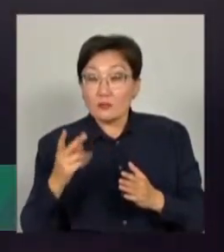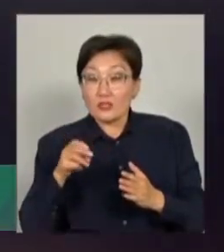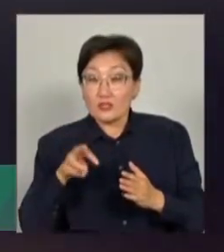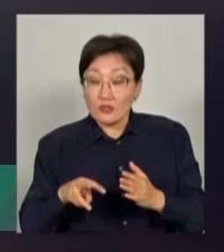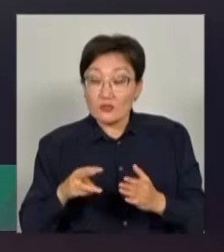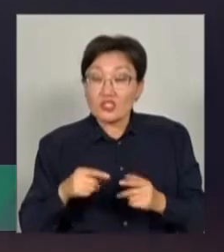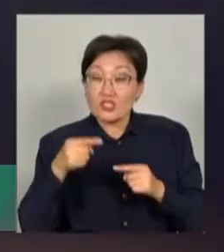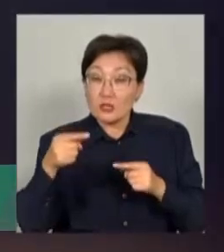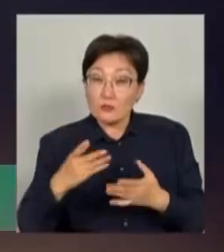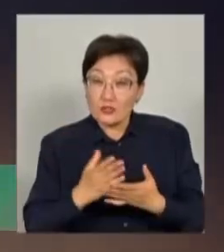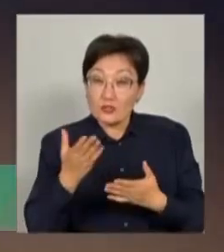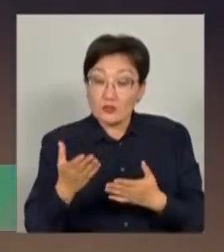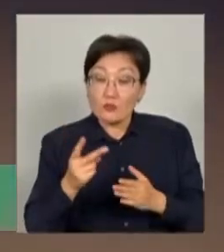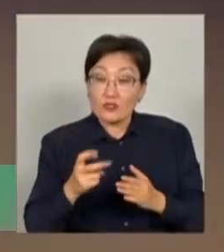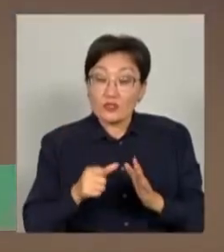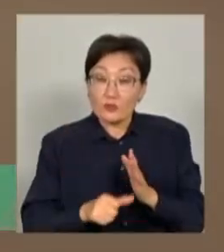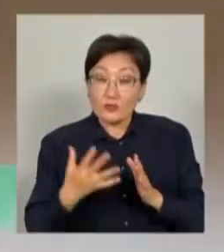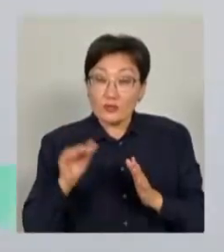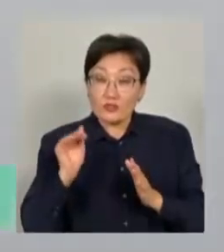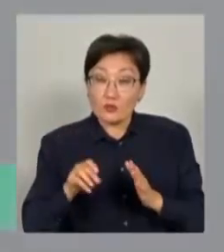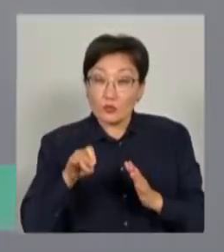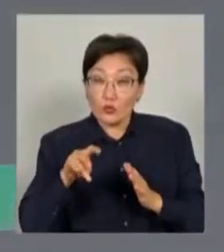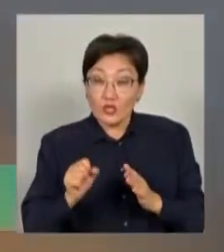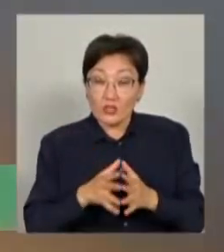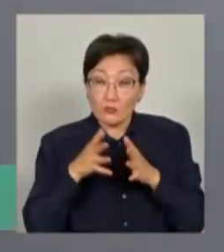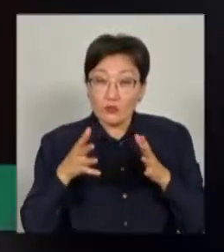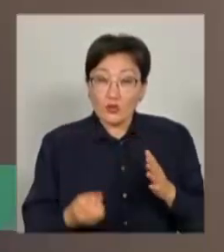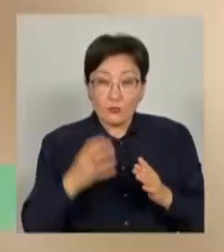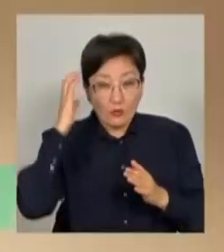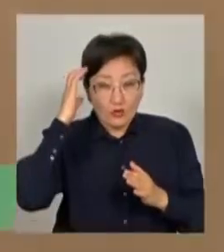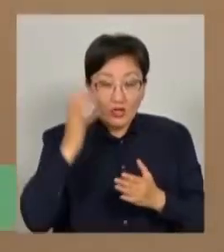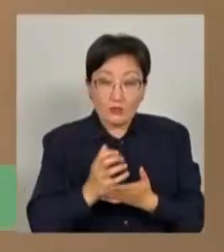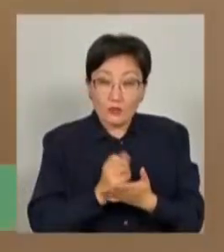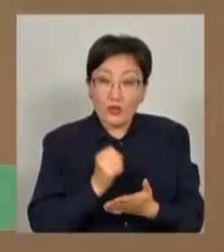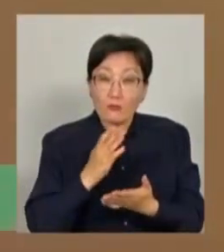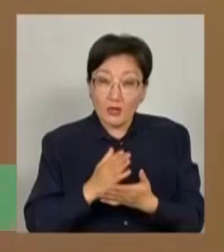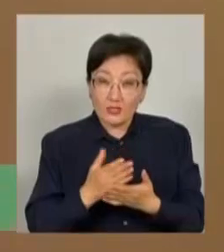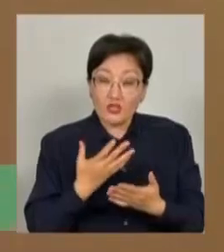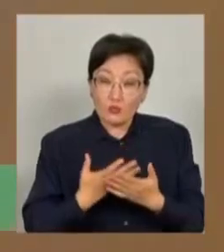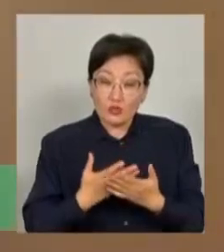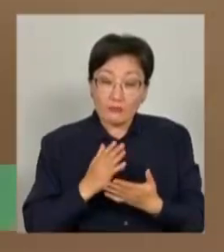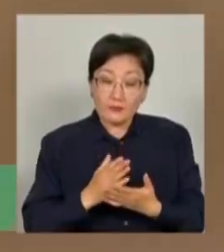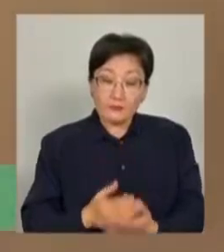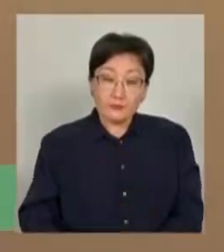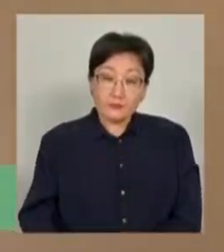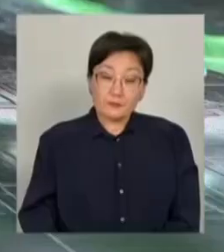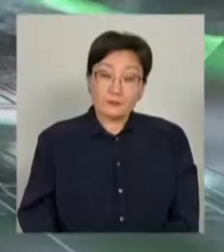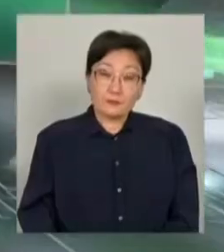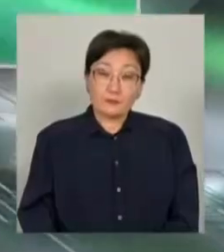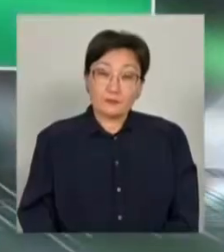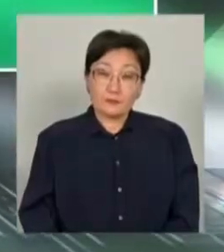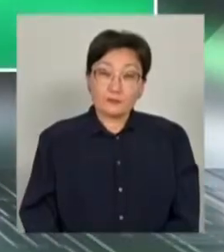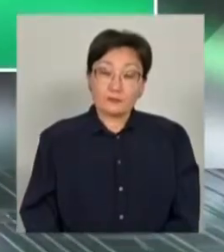жерде орналасқан. Қазір онда 265 мың тоннадан астам мұнай қоры бар деген болжам жасалыпты.